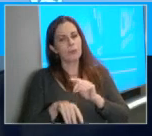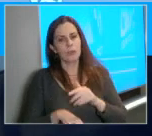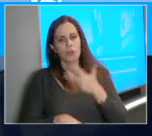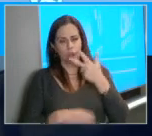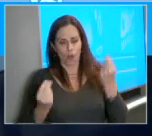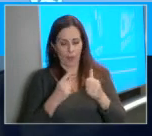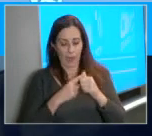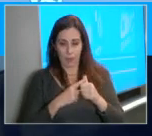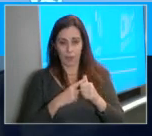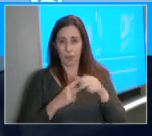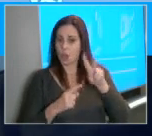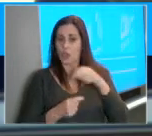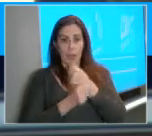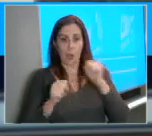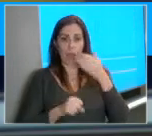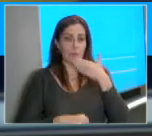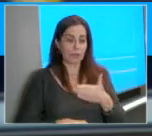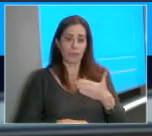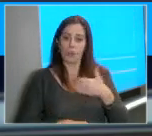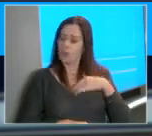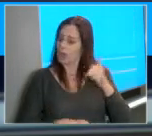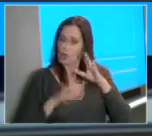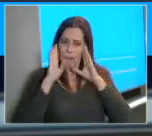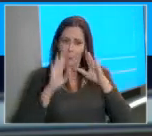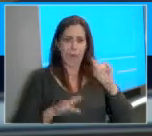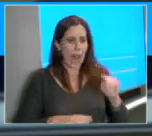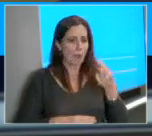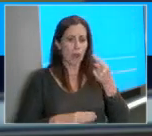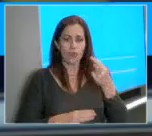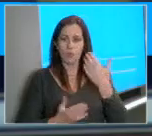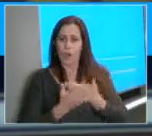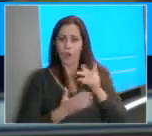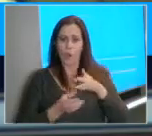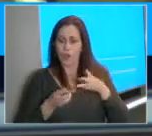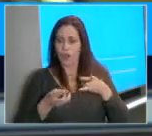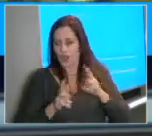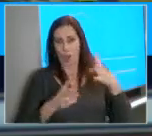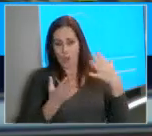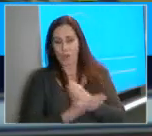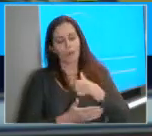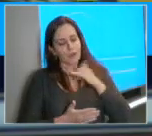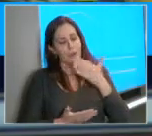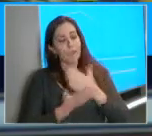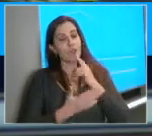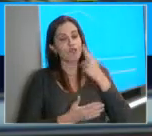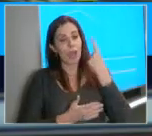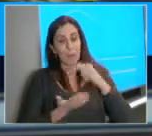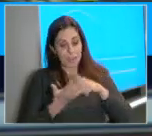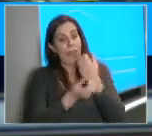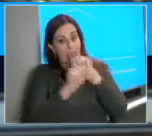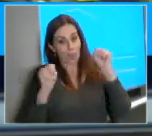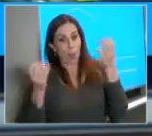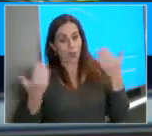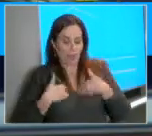שלושה דברים. אחד, יש דמוקרטיה בישראל, שאנחנו כן מאמינים בה, למרות שהיא מוכחת עכשיו כשיטה לא כל כך מוצלחת, אנחנו כבר כמעט שנה, בגלל